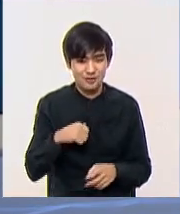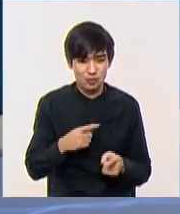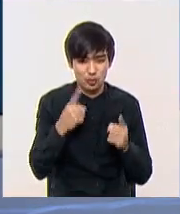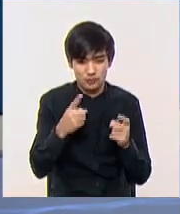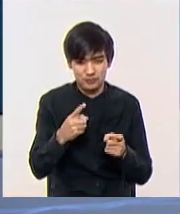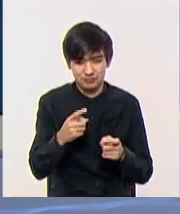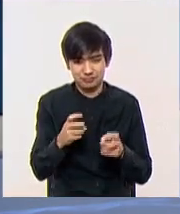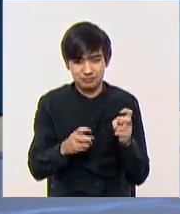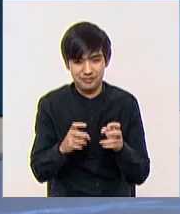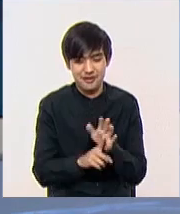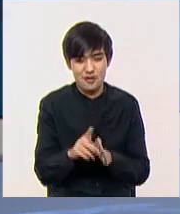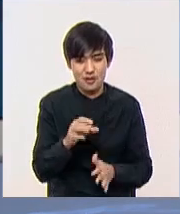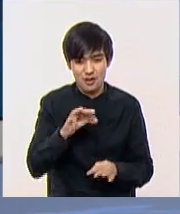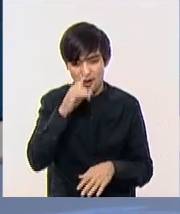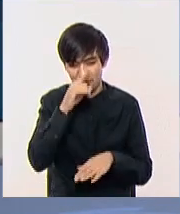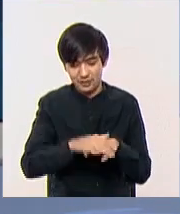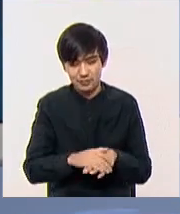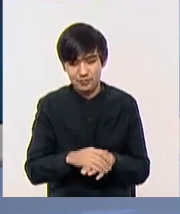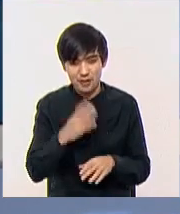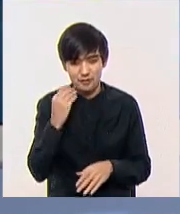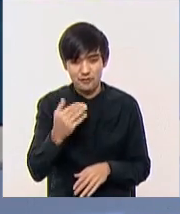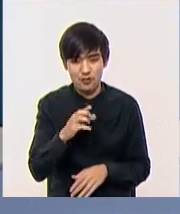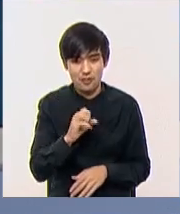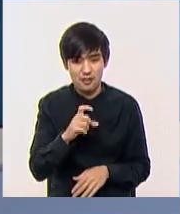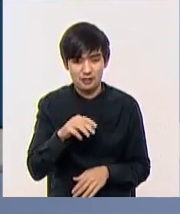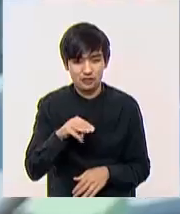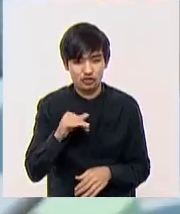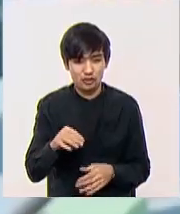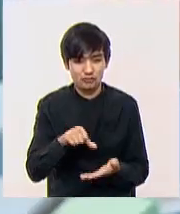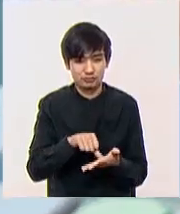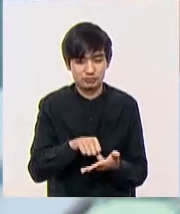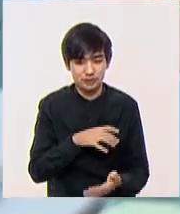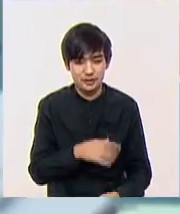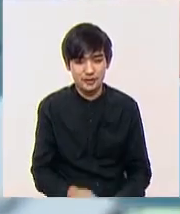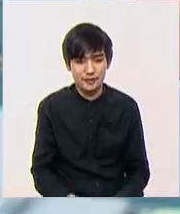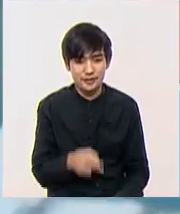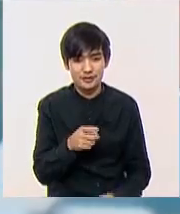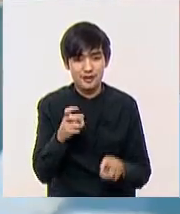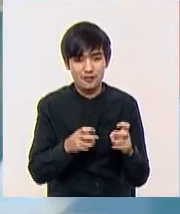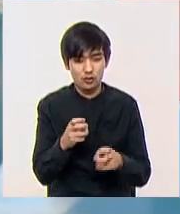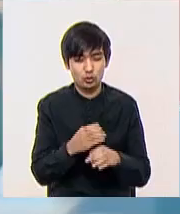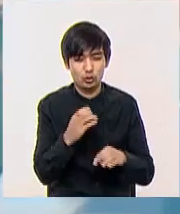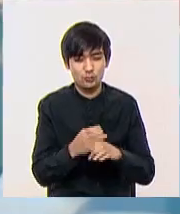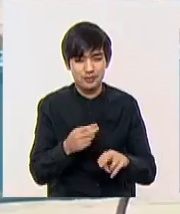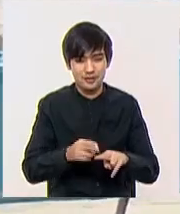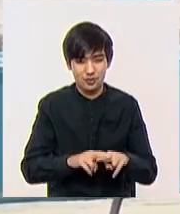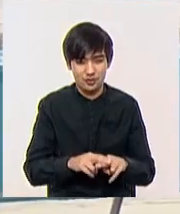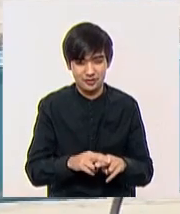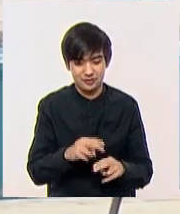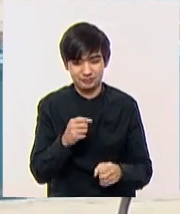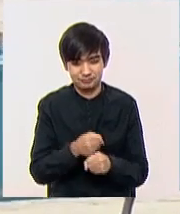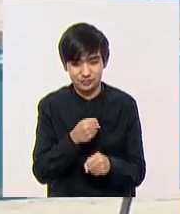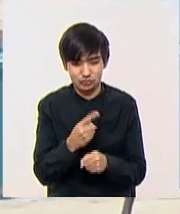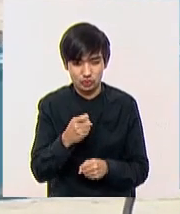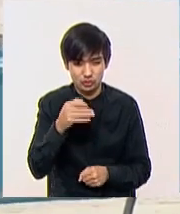промышленного объекта принял участие аким мегаполиса Бакыджан Сагентаев. На заводе сварных труб планируют выпускать по 100 тысяч